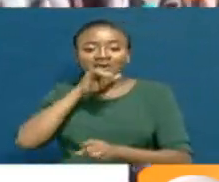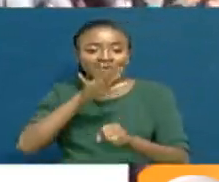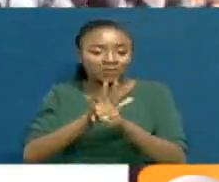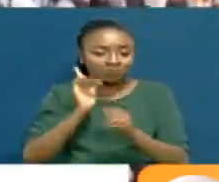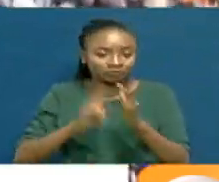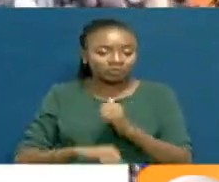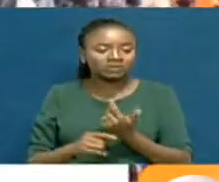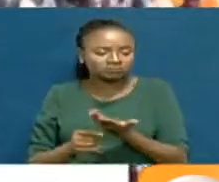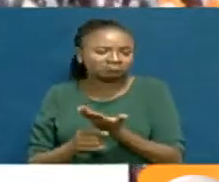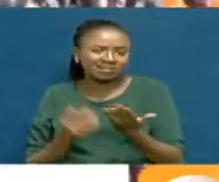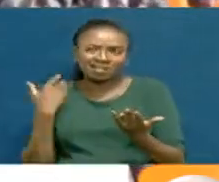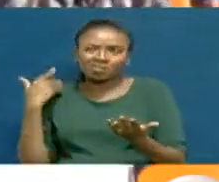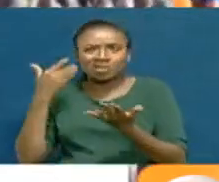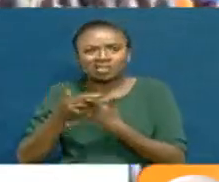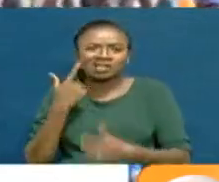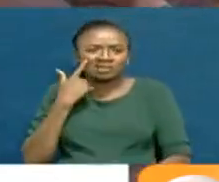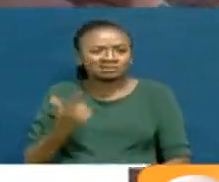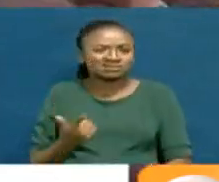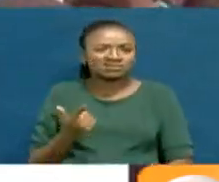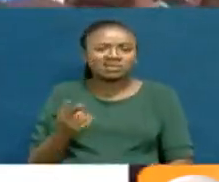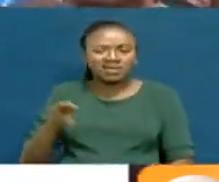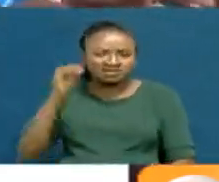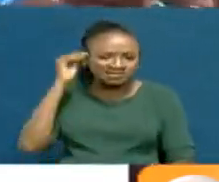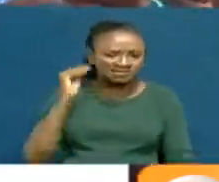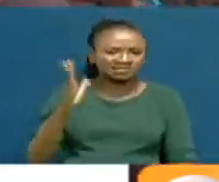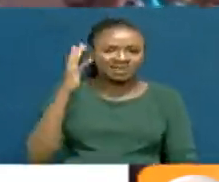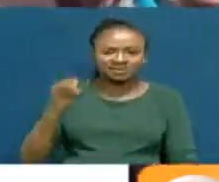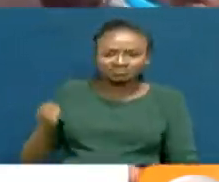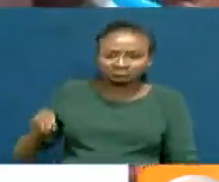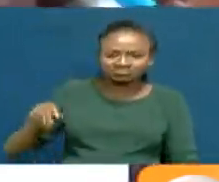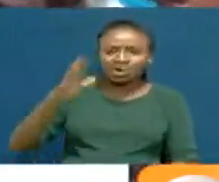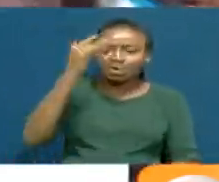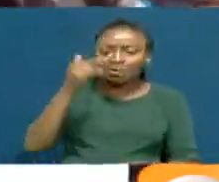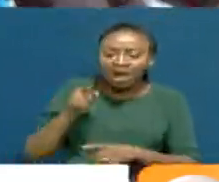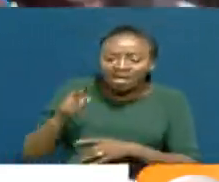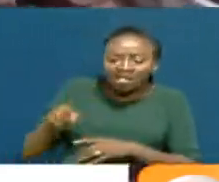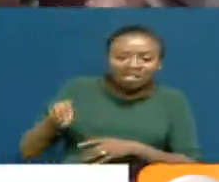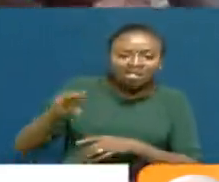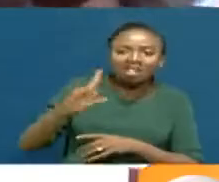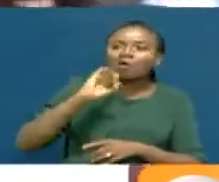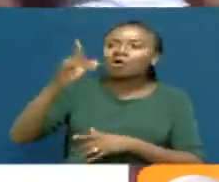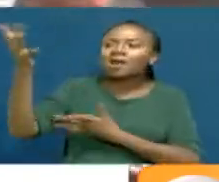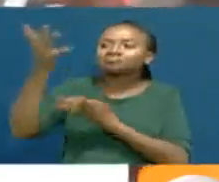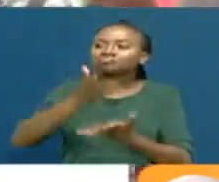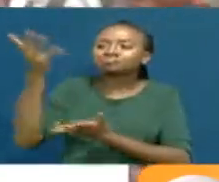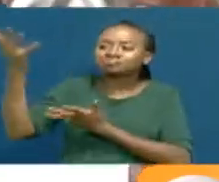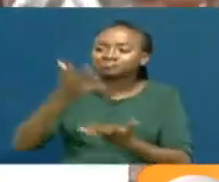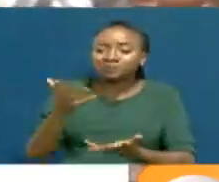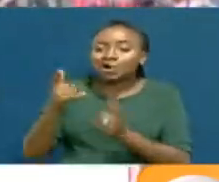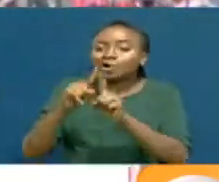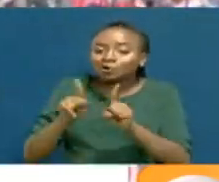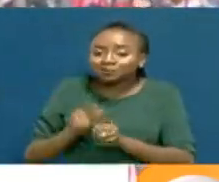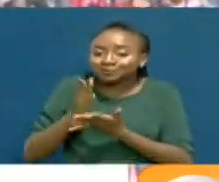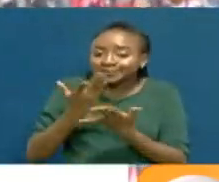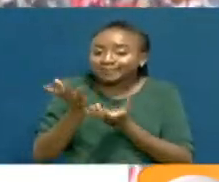prices have been occasioned by scarcity due to importation and deep-rooted cartels hoarding the commodity and creating